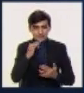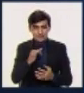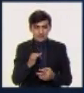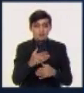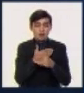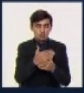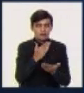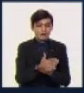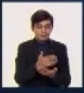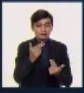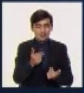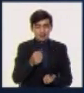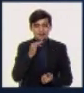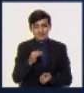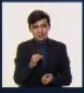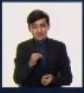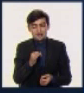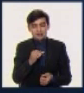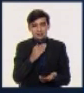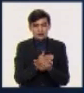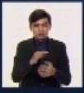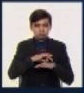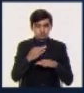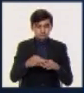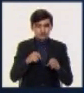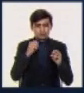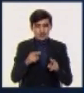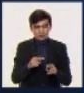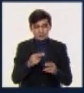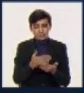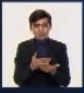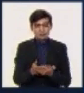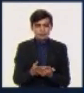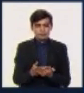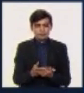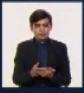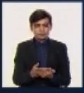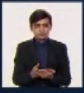степени поможет, конечно, потому что есть меры, которые ужесточают, например,